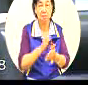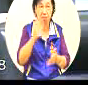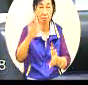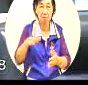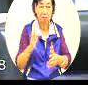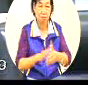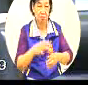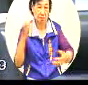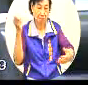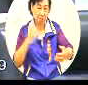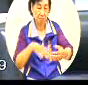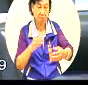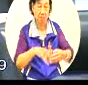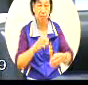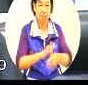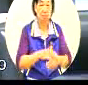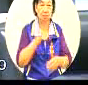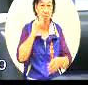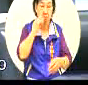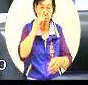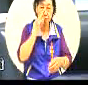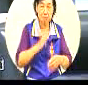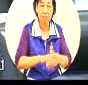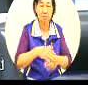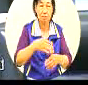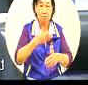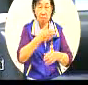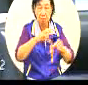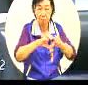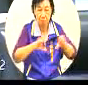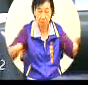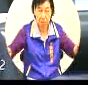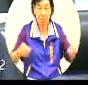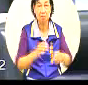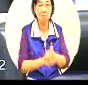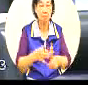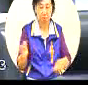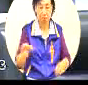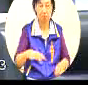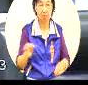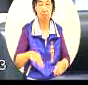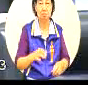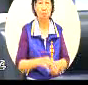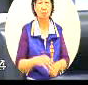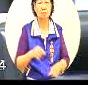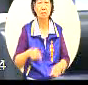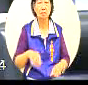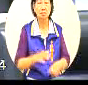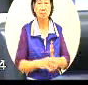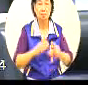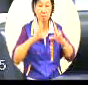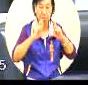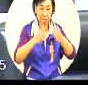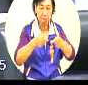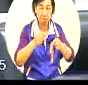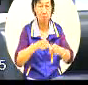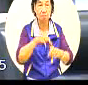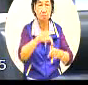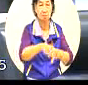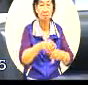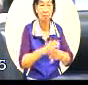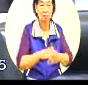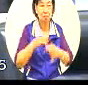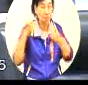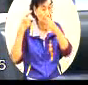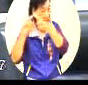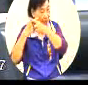它水污染防治会就不会收了。 所以副市长，我建议啦哈，你们回去好好的研究一下，这个高雄市民不能接受啦。你当